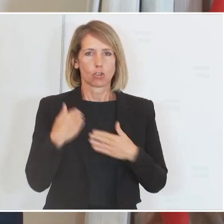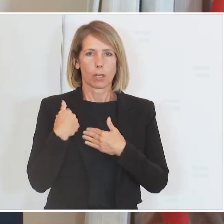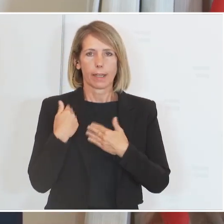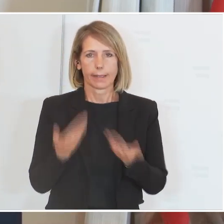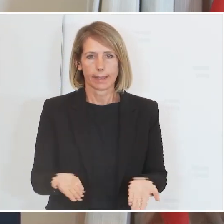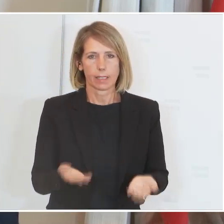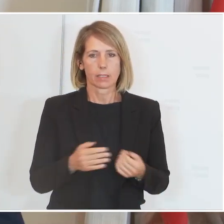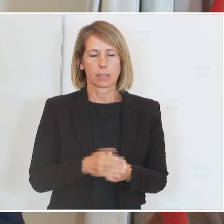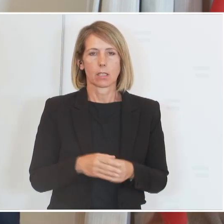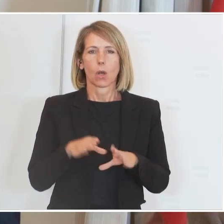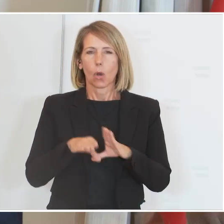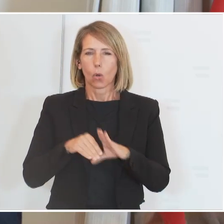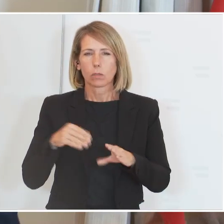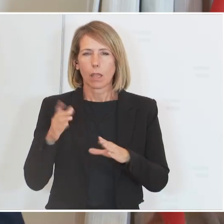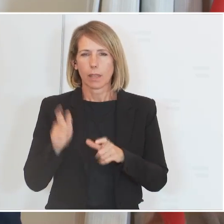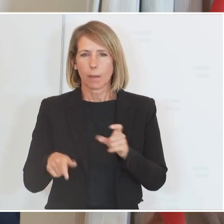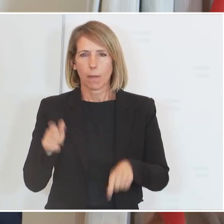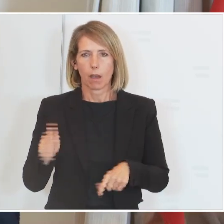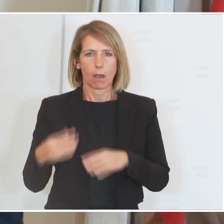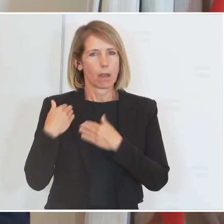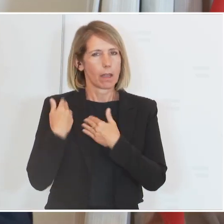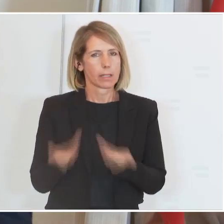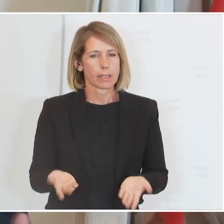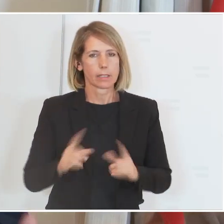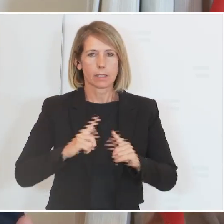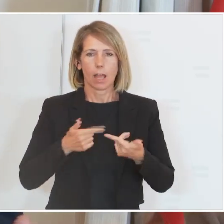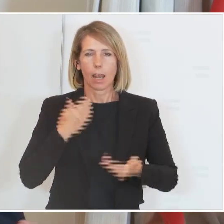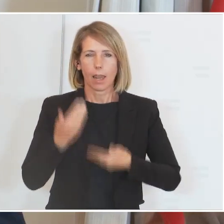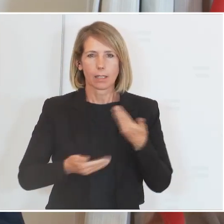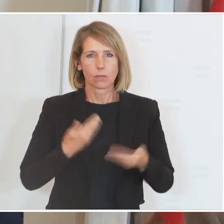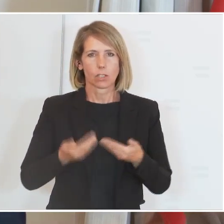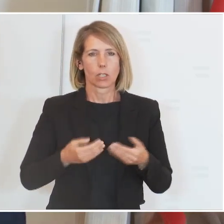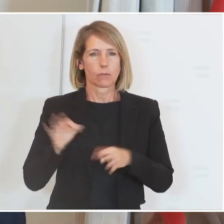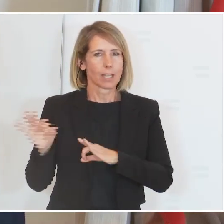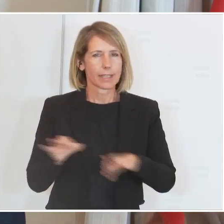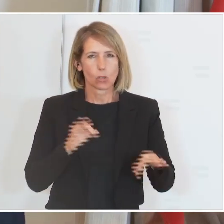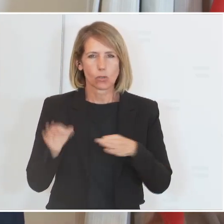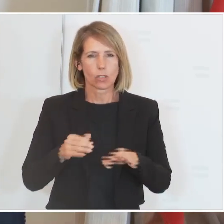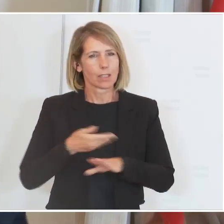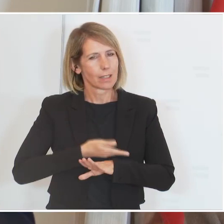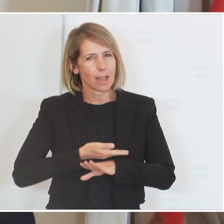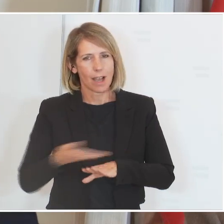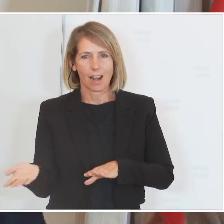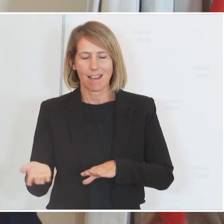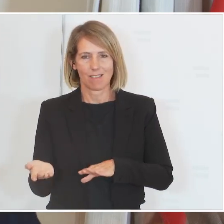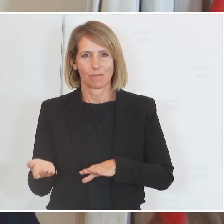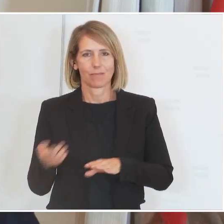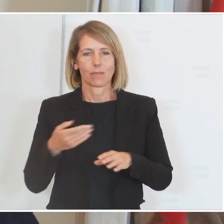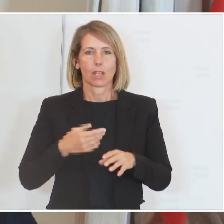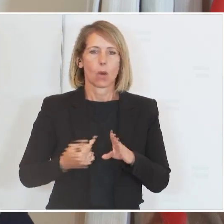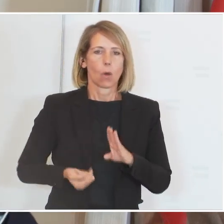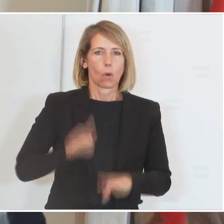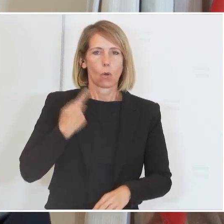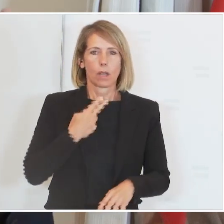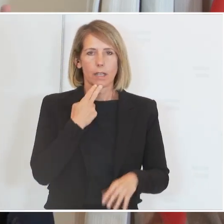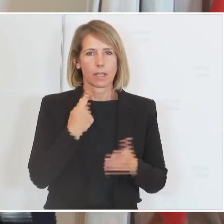die Unternehmerinnen, die Industrie, wie die Landwirtschaft. Das ist ein systemisches Thema, das uns gerade hier begegnet, weil eben die hohen